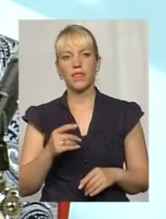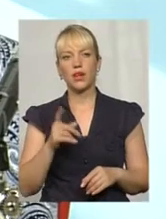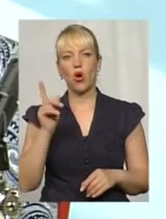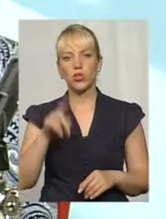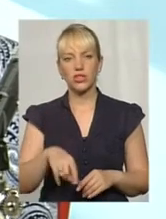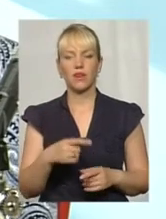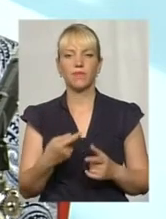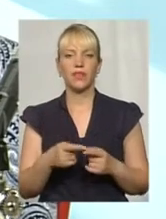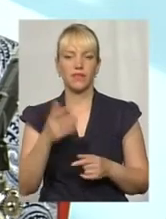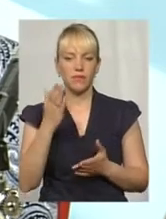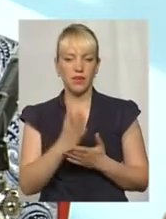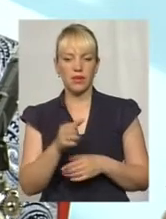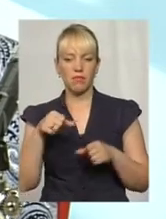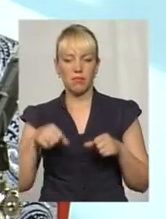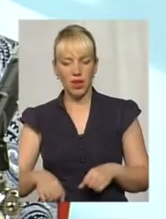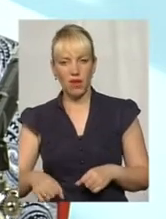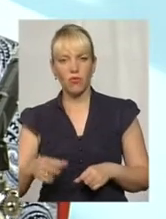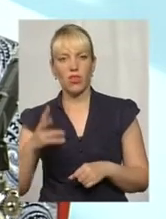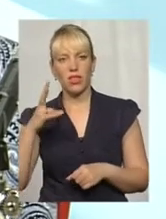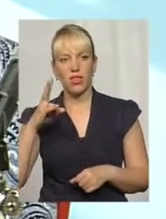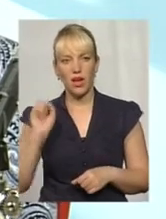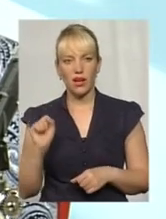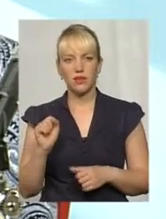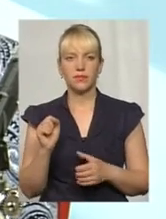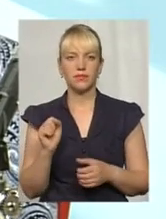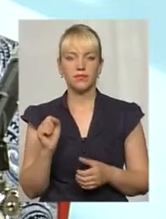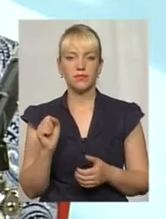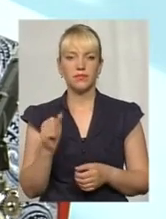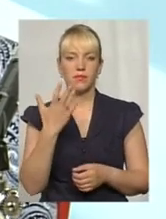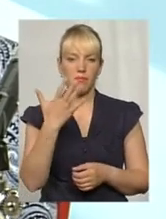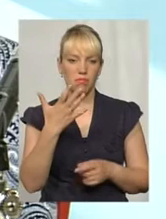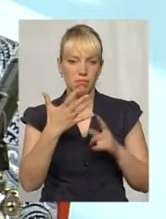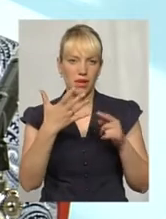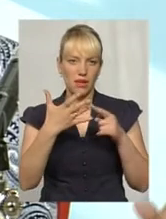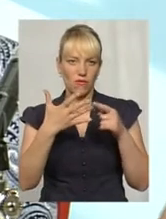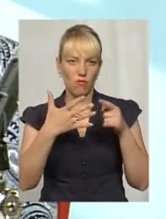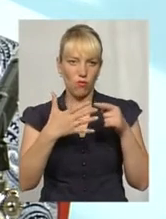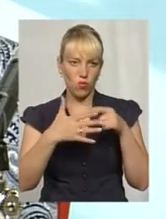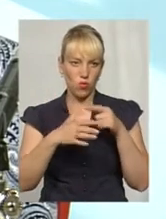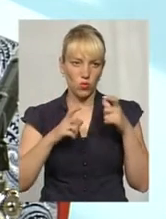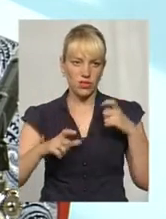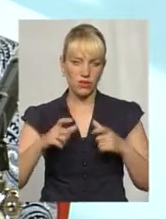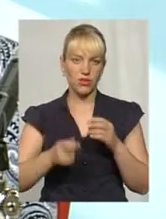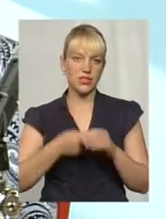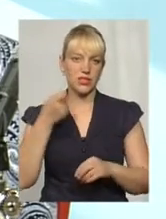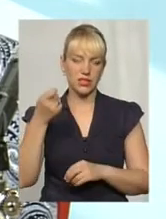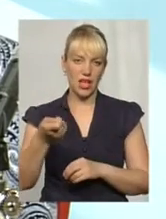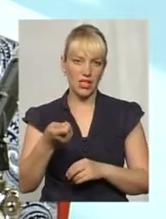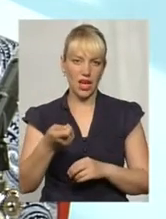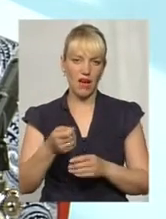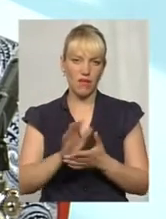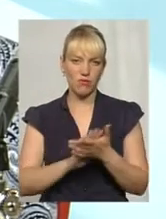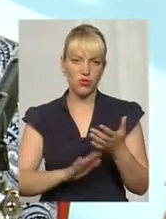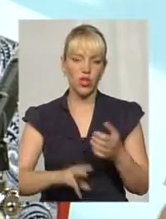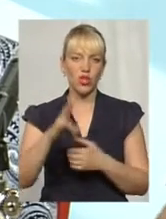він і має право теоретично на 5 вузів подавати заяви на реєстрацію,